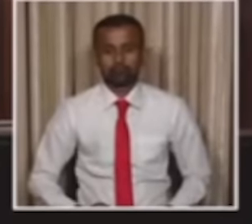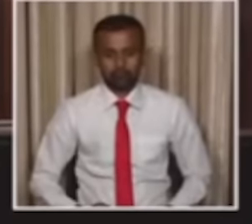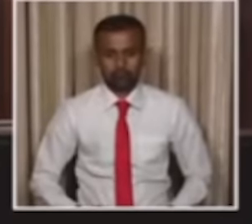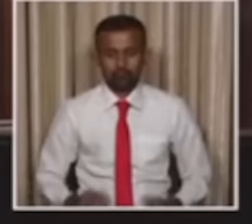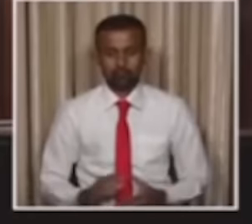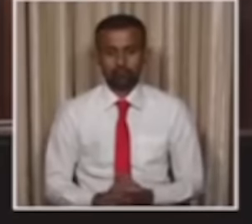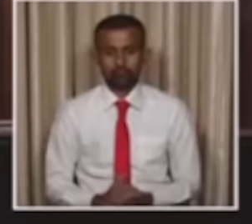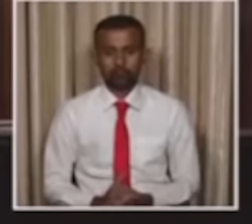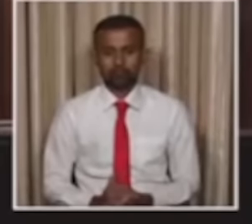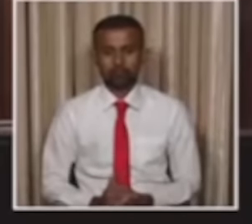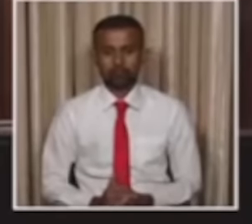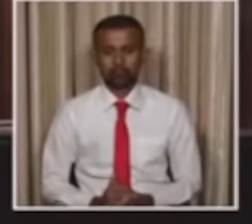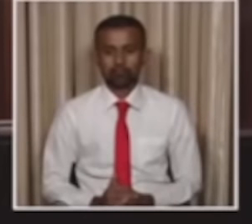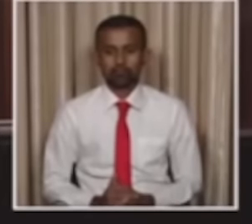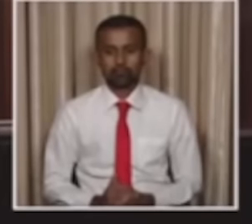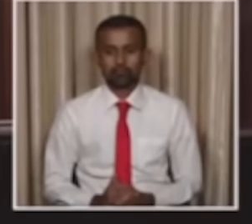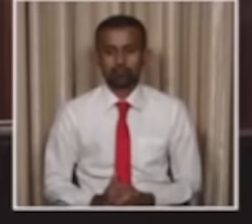ඔබතුමා උත්තර දෙන්න.